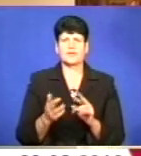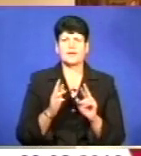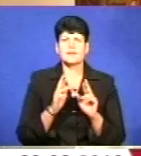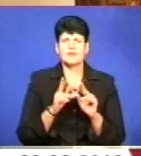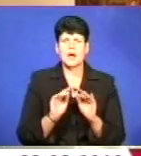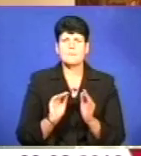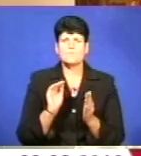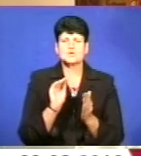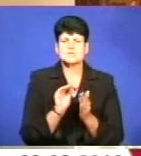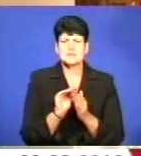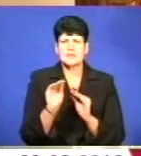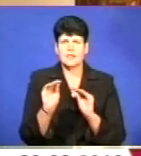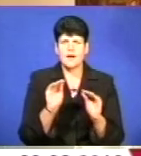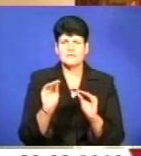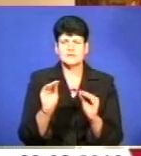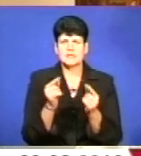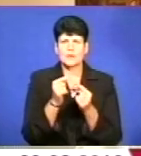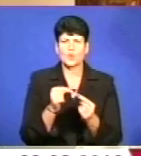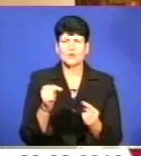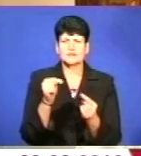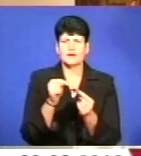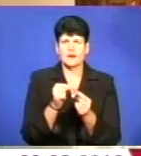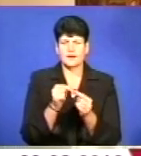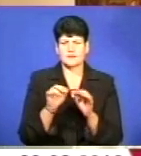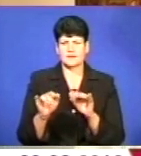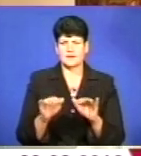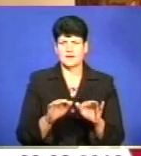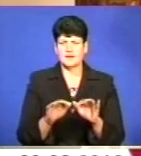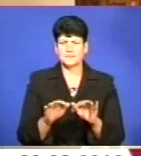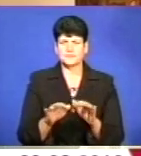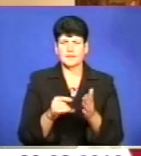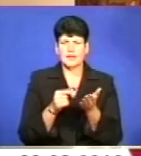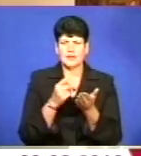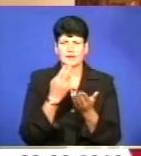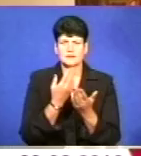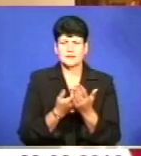розставлені конкретні речі, натяки,